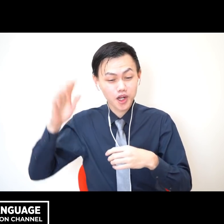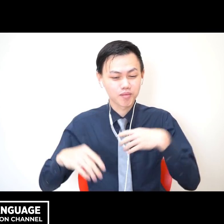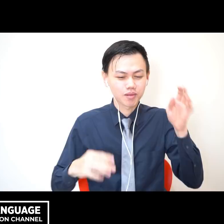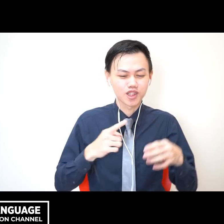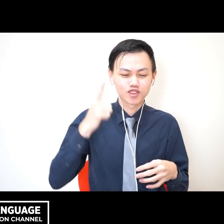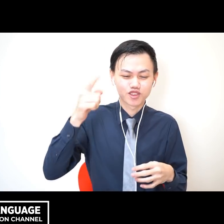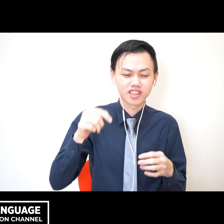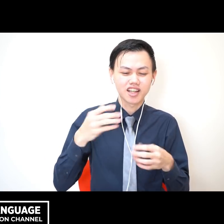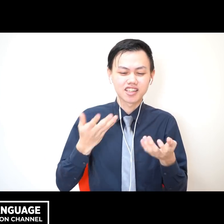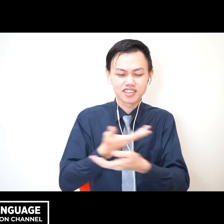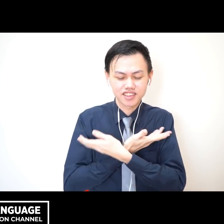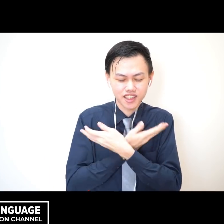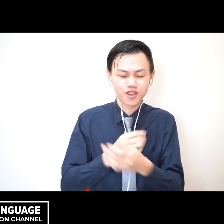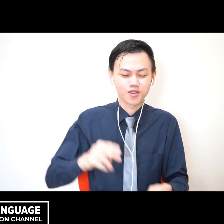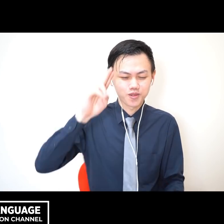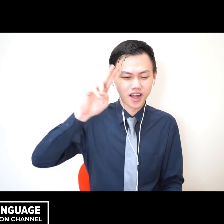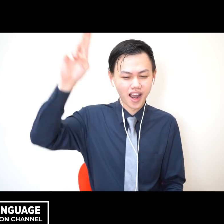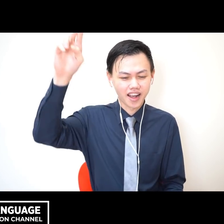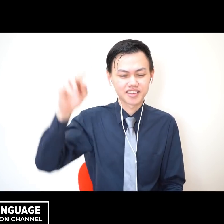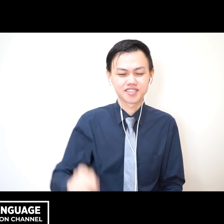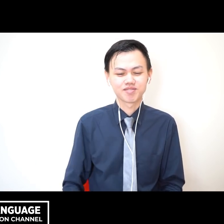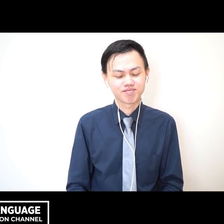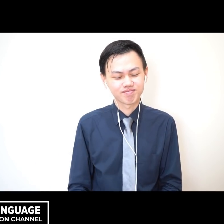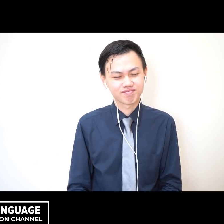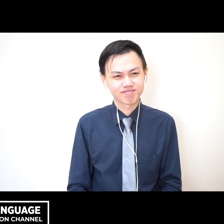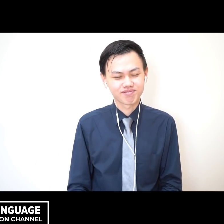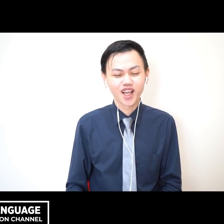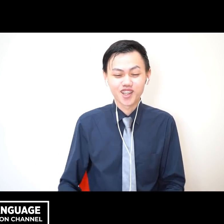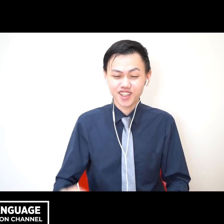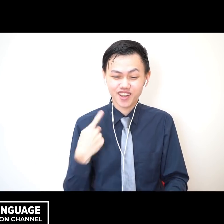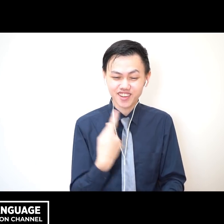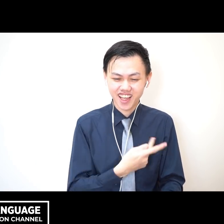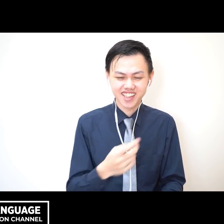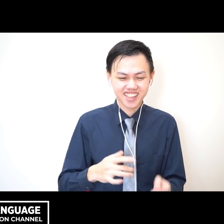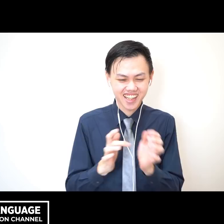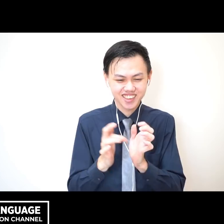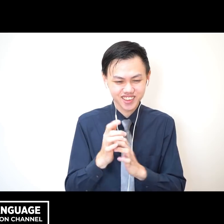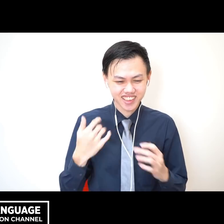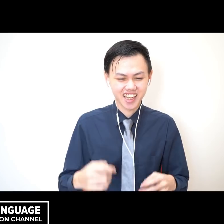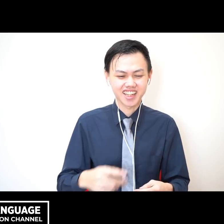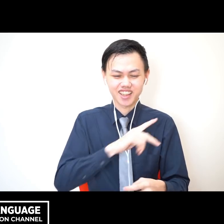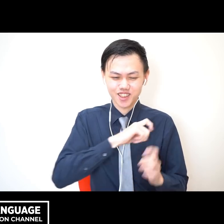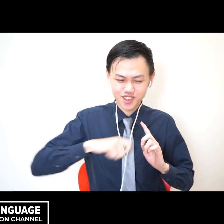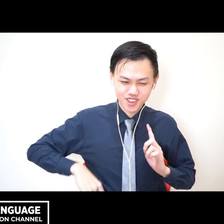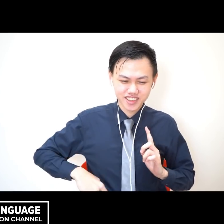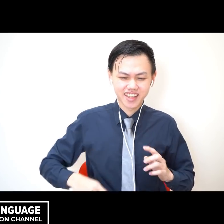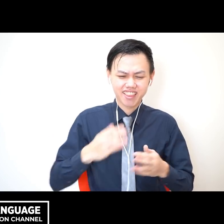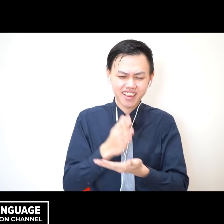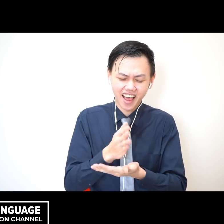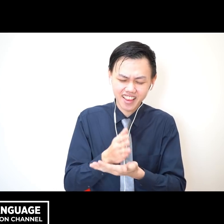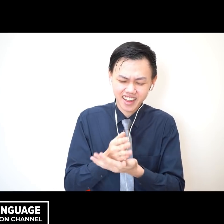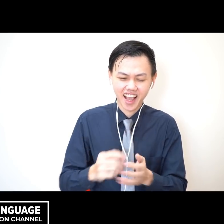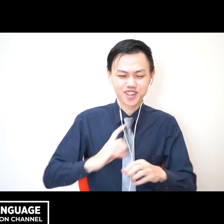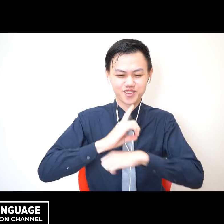saat ini sedang dilanda oleh kekhawatiran dan kecemasan dan ketidakpastian. Saudara dan saya sebagai gereja bisa